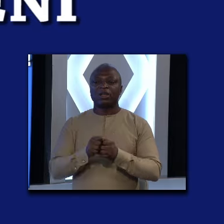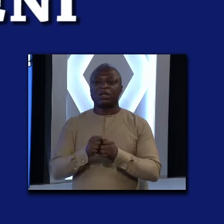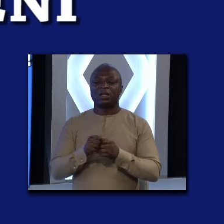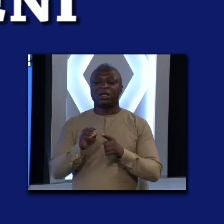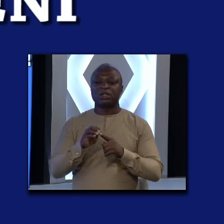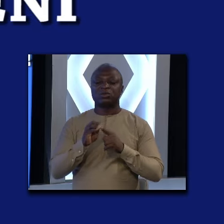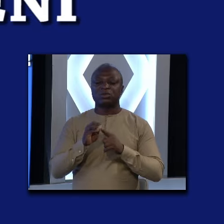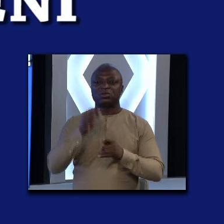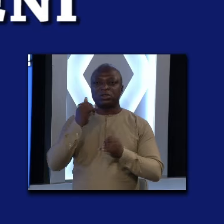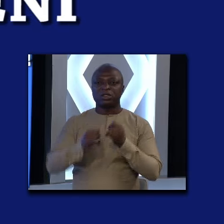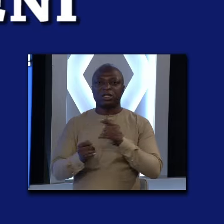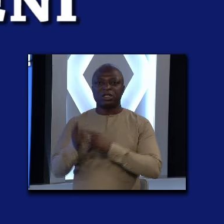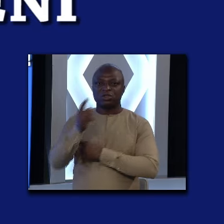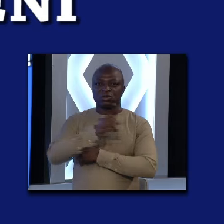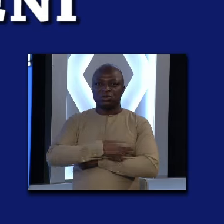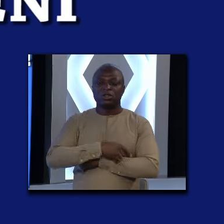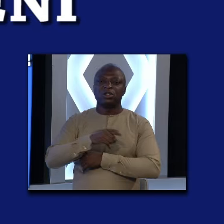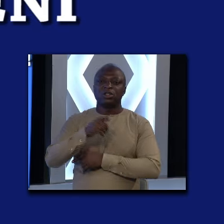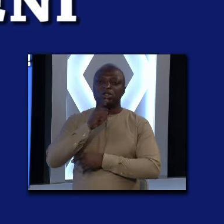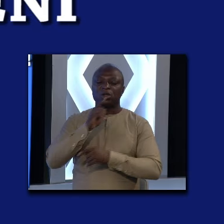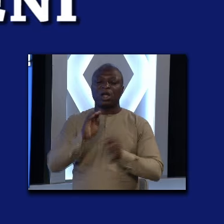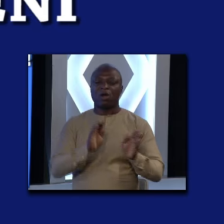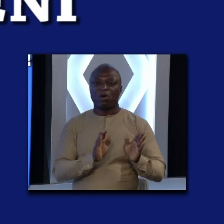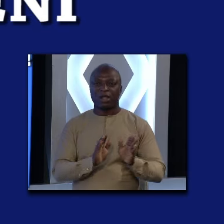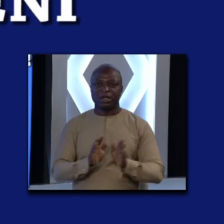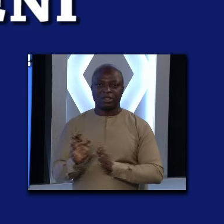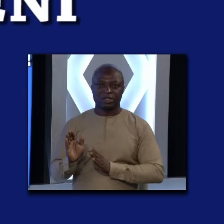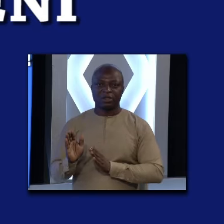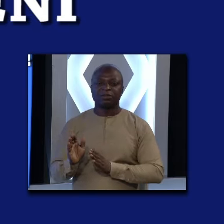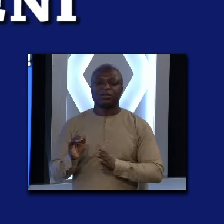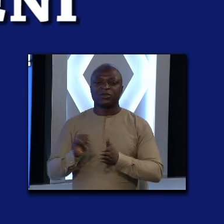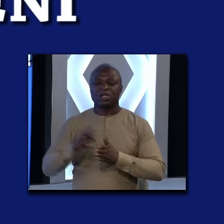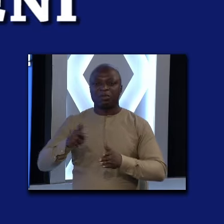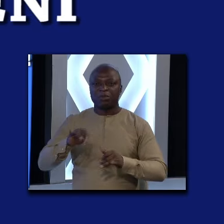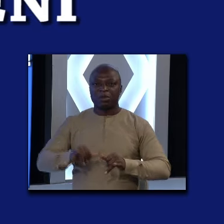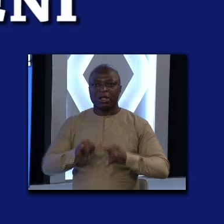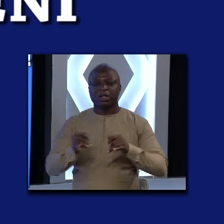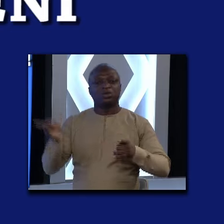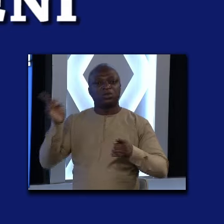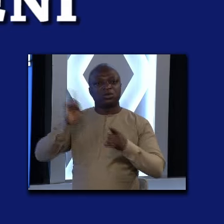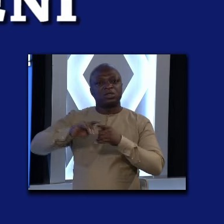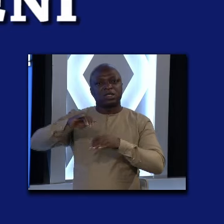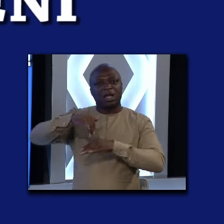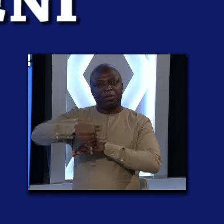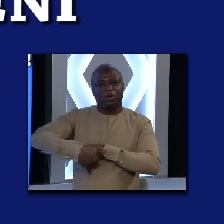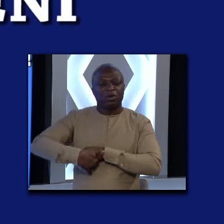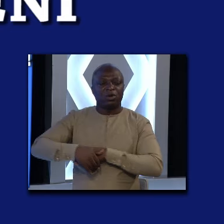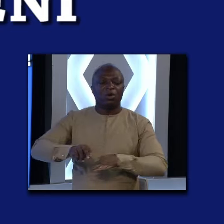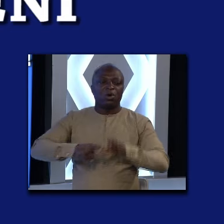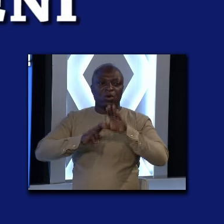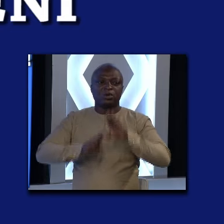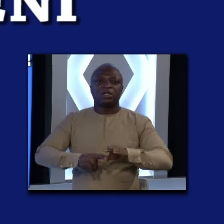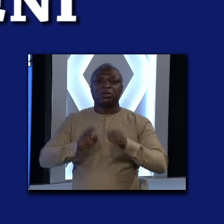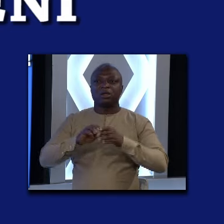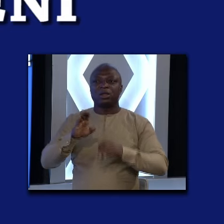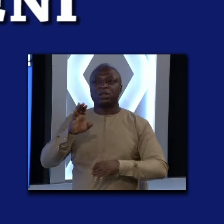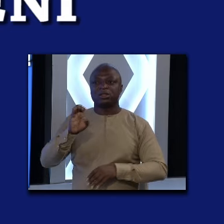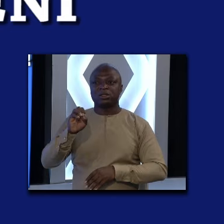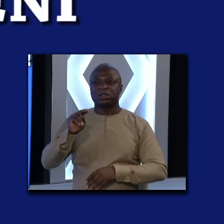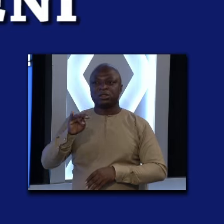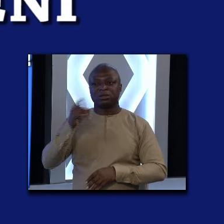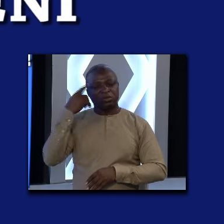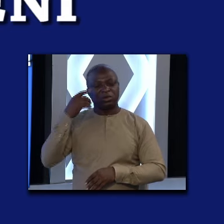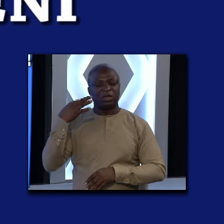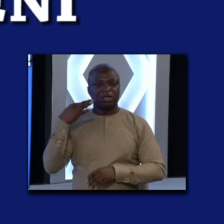du dernier jour où il sera organisé une permanence jusqu'à minuit, au siège de la CENI pour